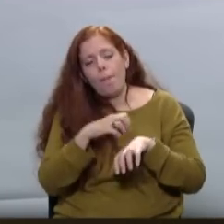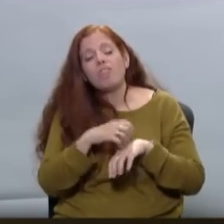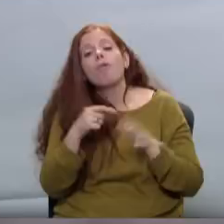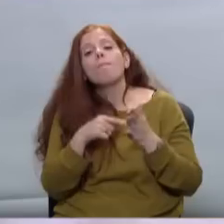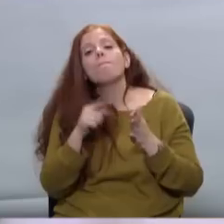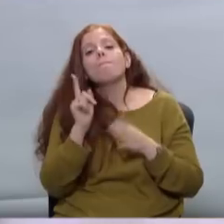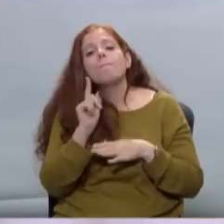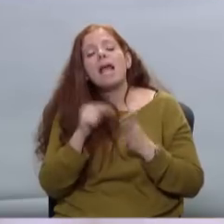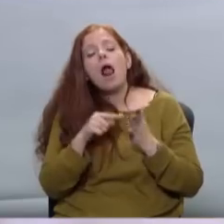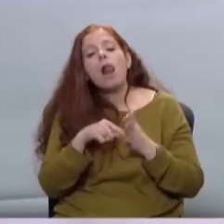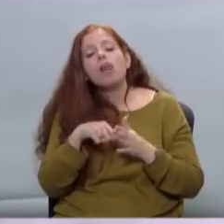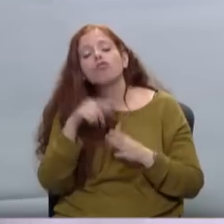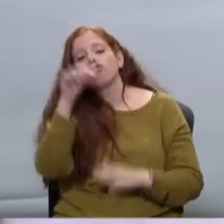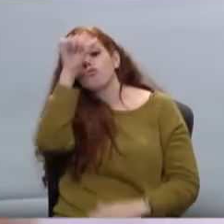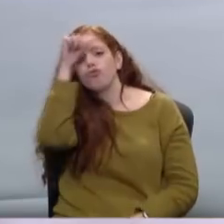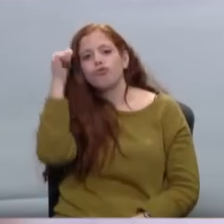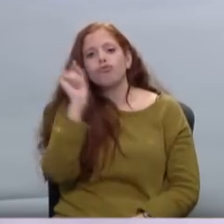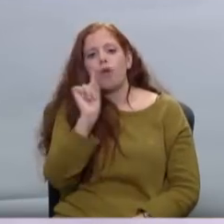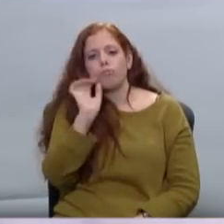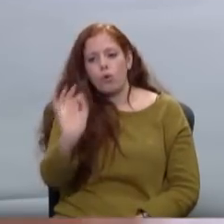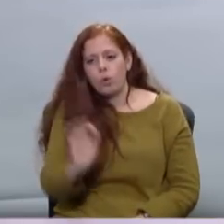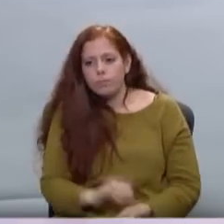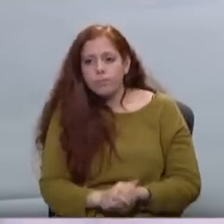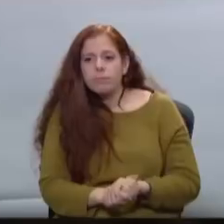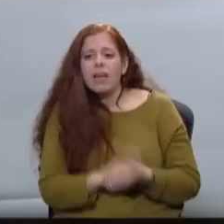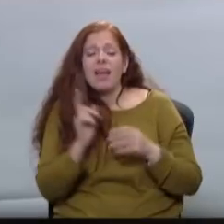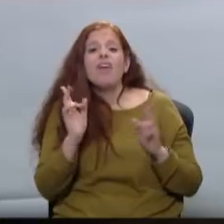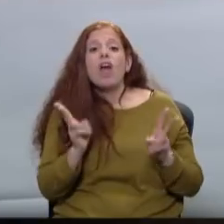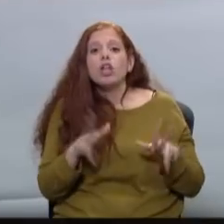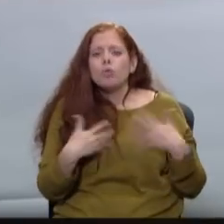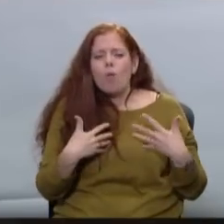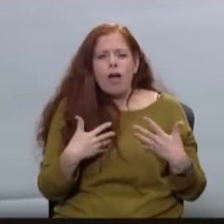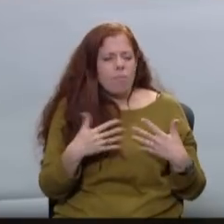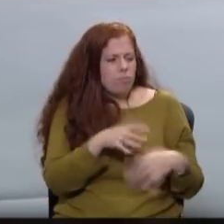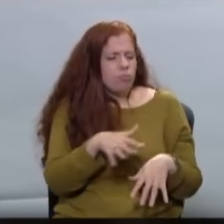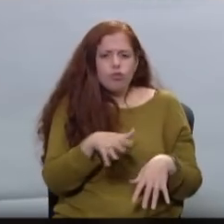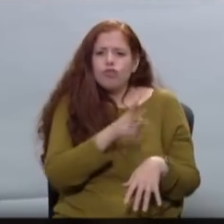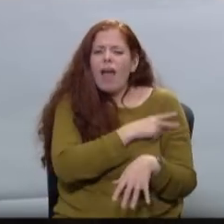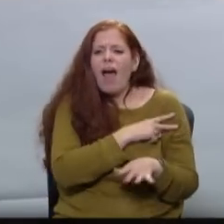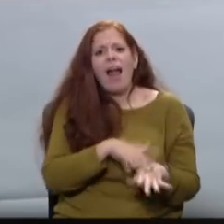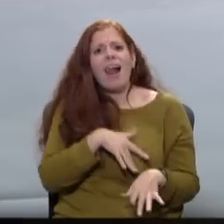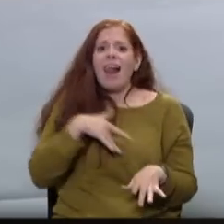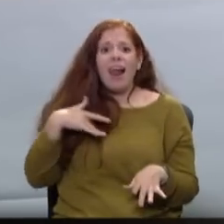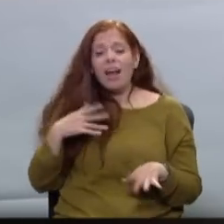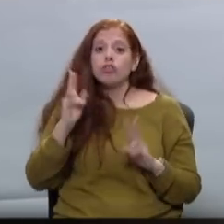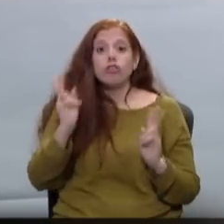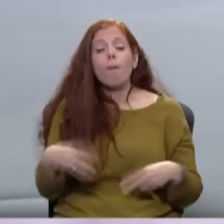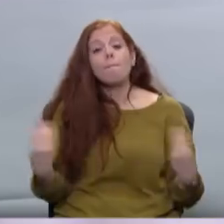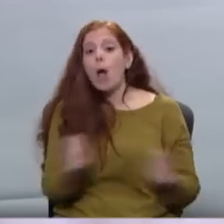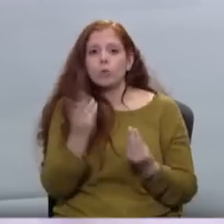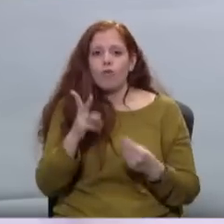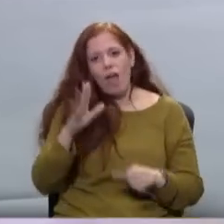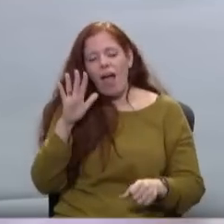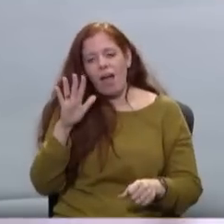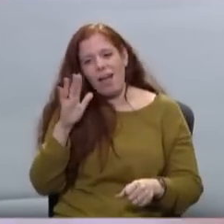אפשר היה לשמוע את צהלות השמחה של המשטרה כשהם גילו שיש פה איזשהו משהו שאפשר להיכנס ביהודה גליק ולהכריז